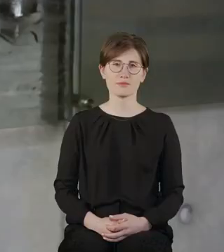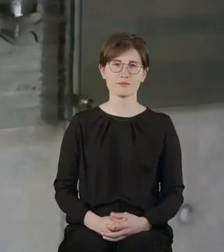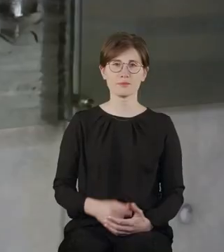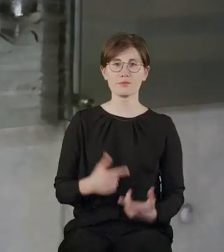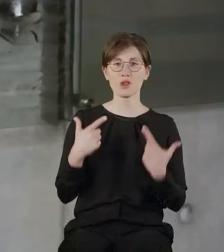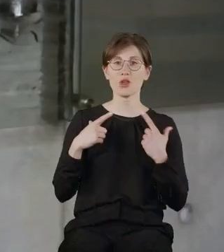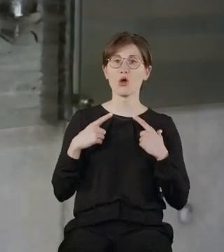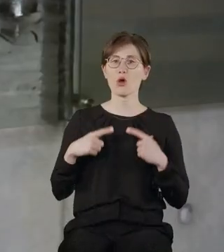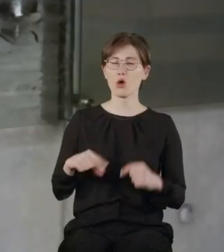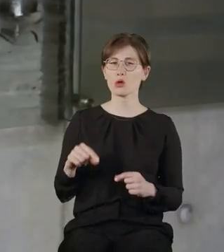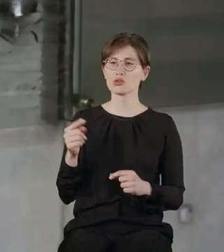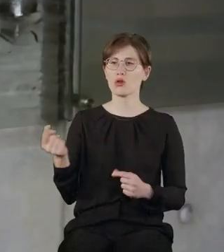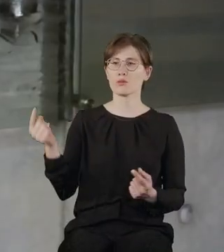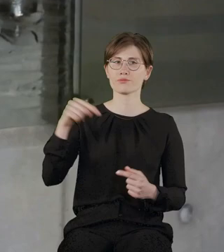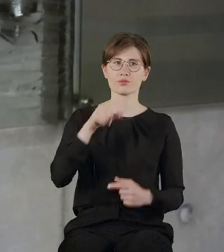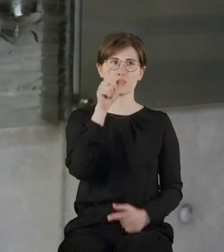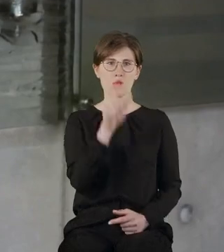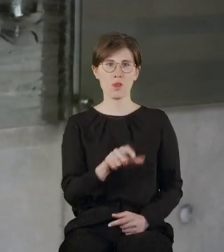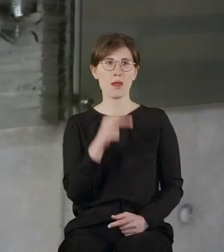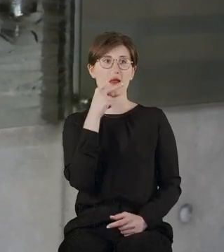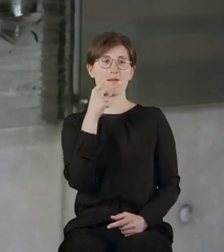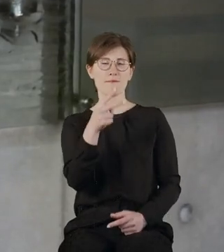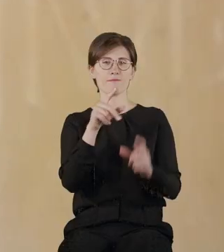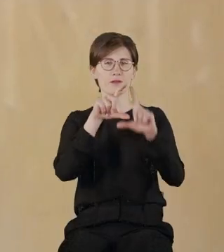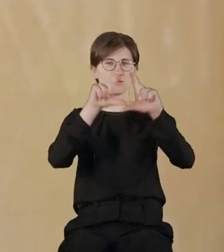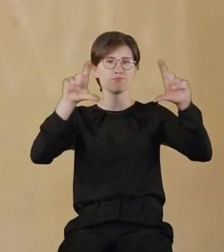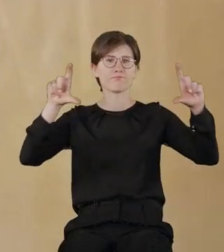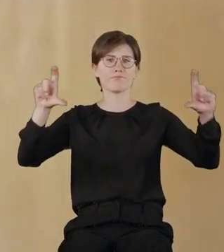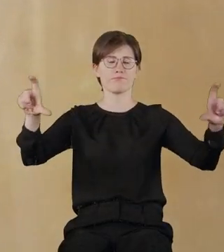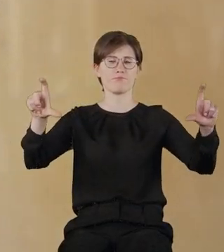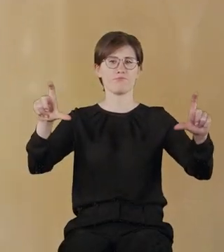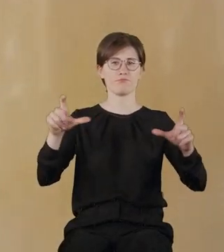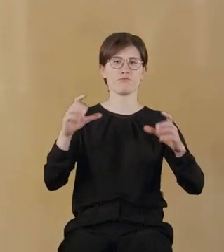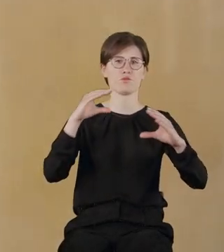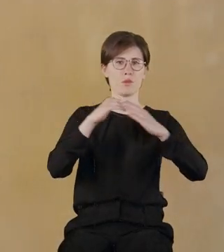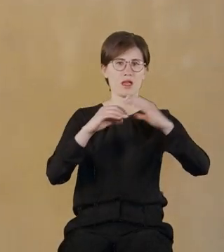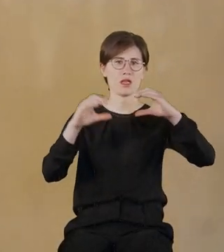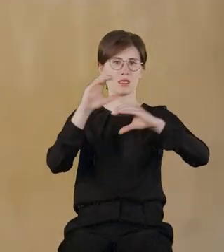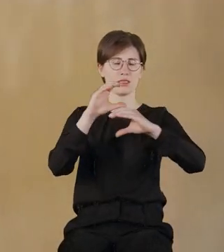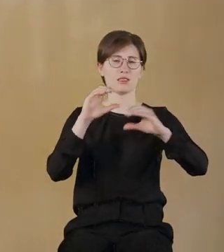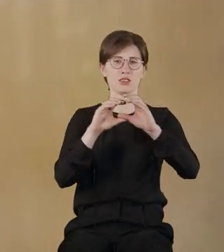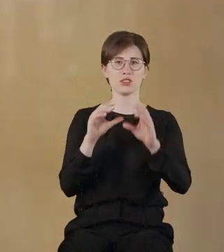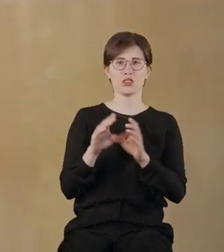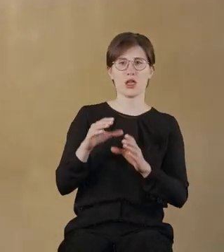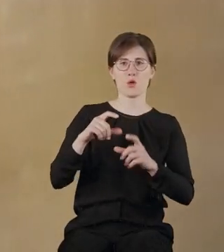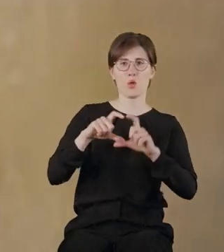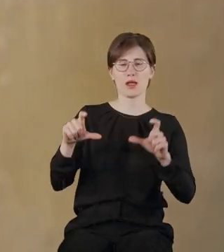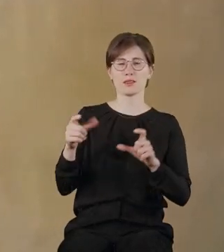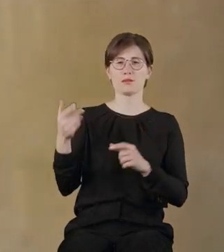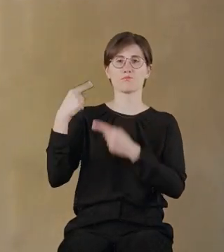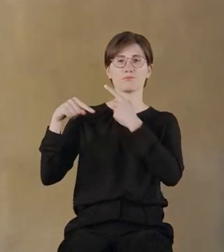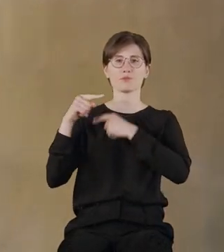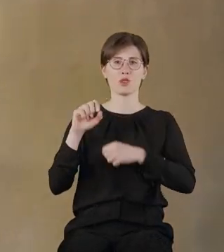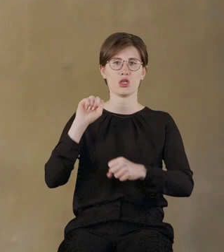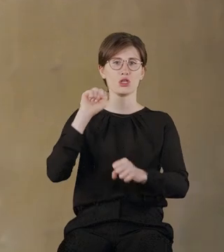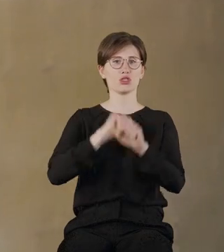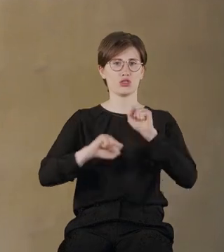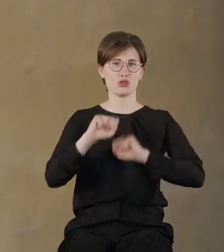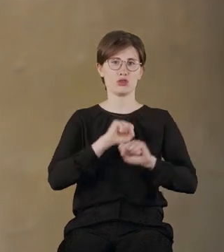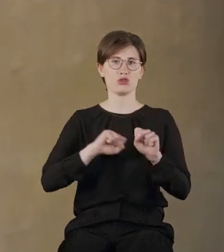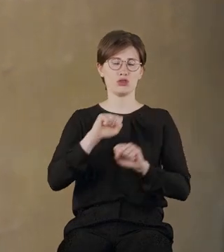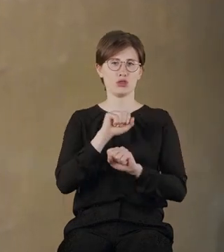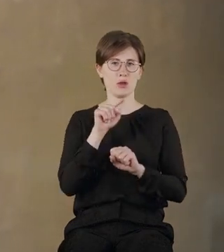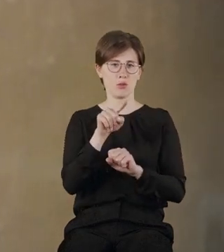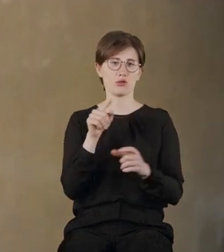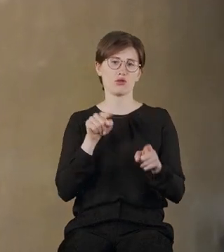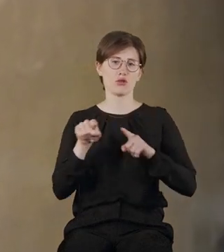Osoby pojawiające się w budynku widzą m.in. cegłę z drzwi świętych Bazyliki Świętego Piotra w Rzymie, która jest symbolem łączności wydziału